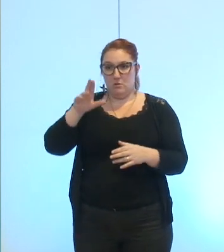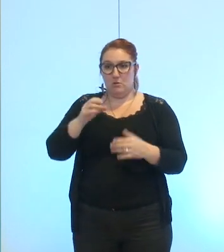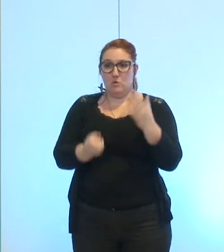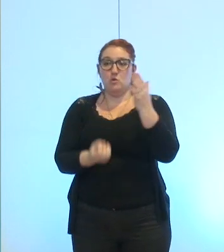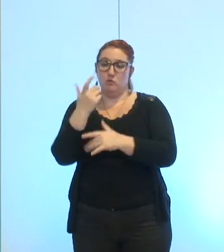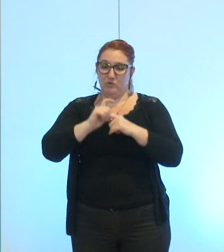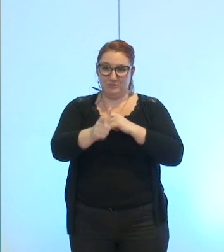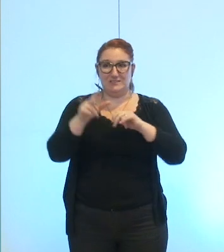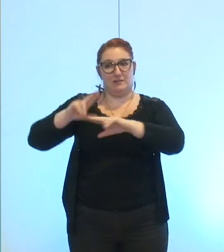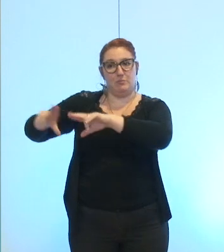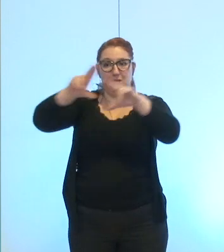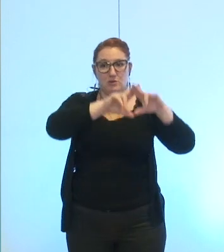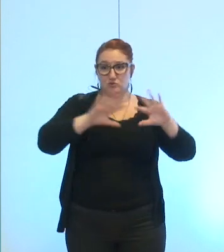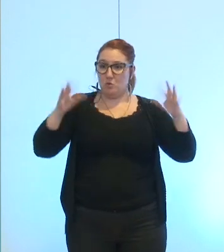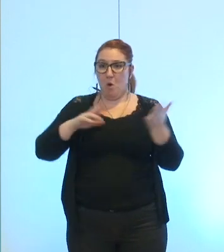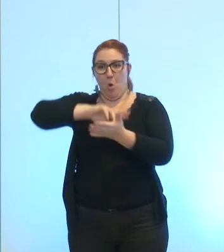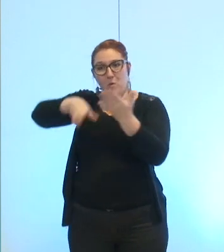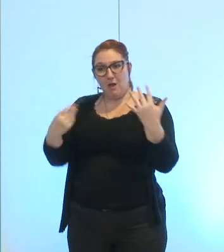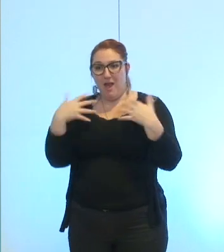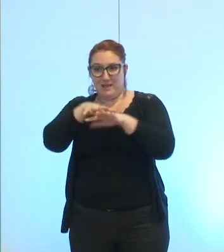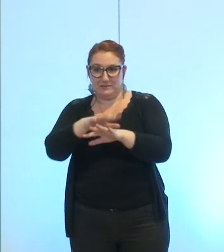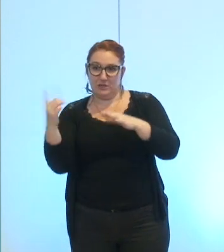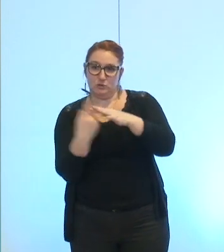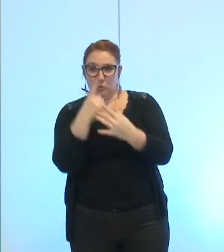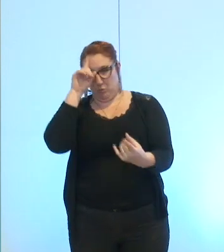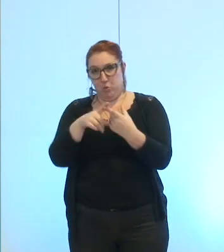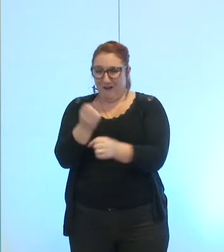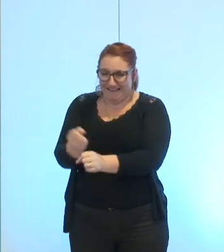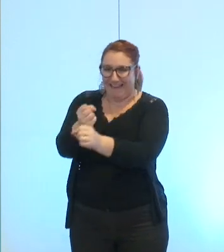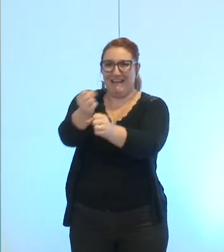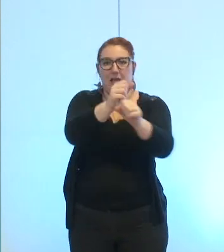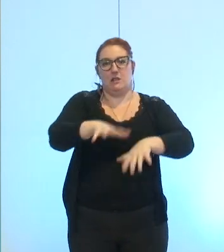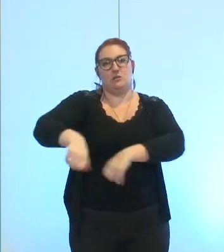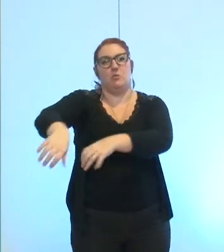nouveau dispositif sera faite par contrat d'insertion afin de créer de l'emploi